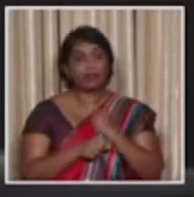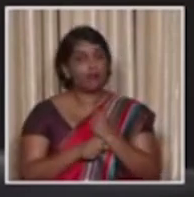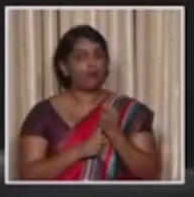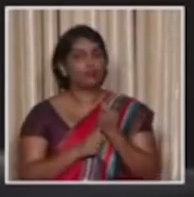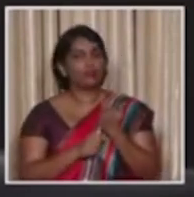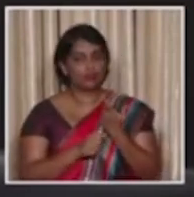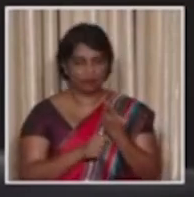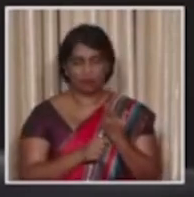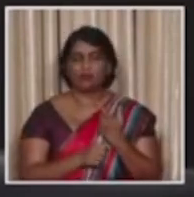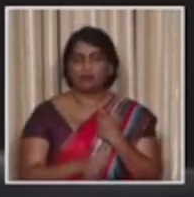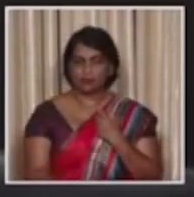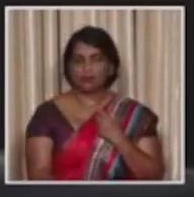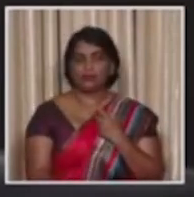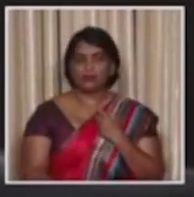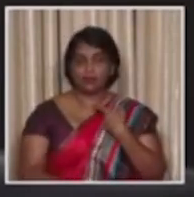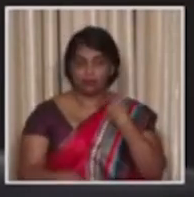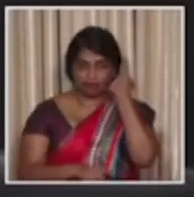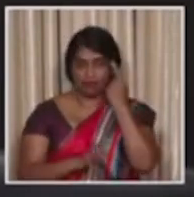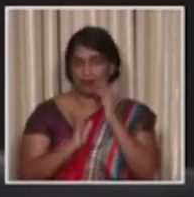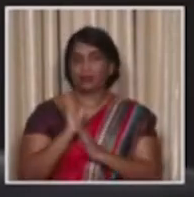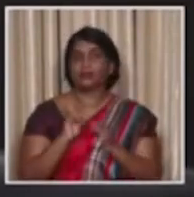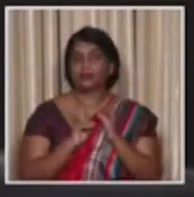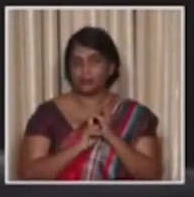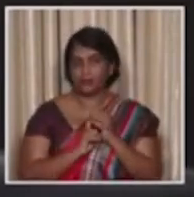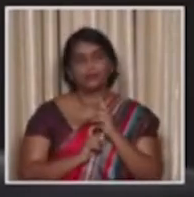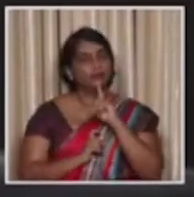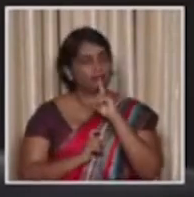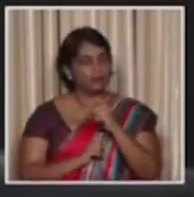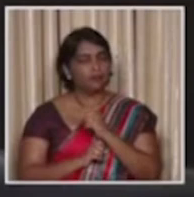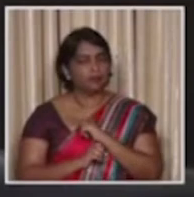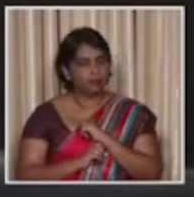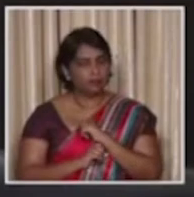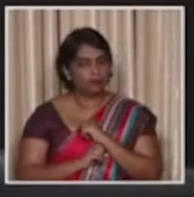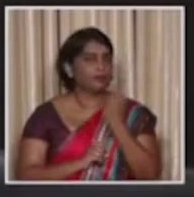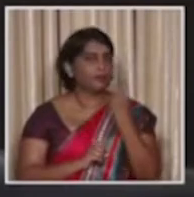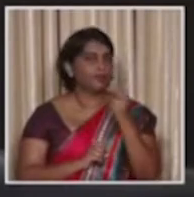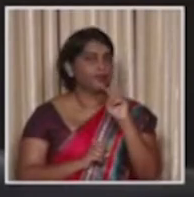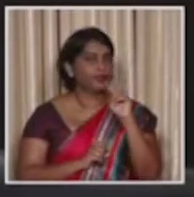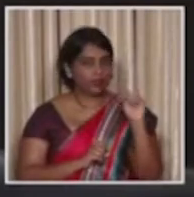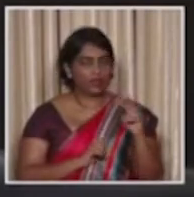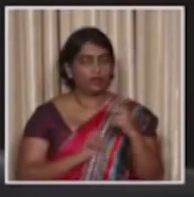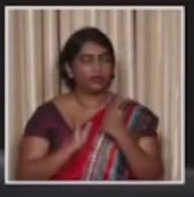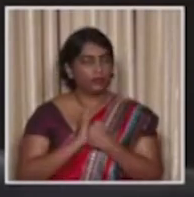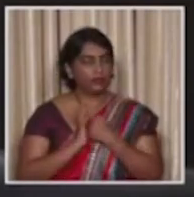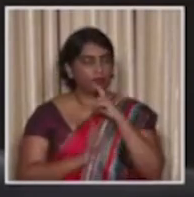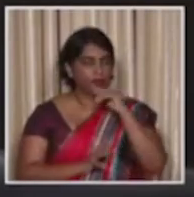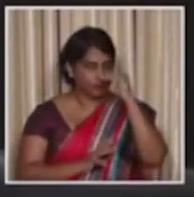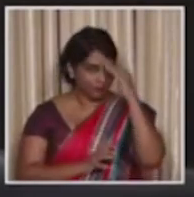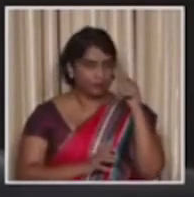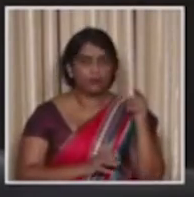මුදල් නැහැ. මම ඔබතුමාට උගත් මන්ත්‍රීවරයෙක් නිසා කියන්න කැමතියි. 2022 ගරු